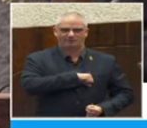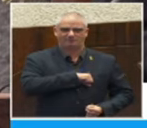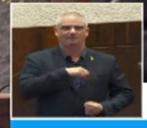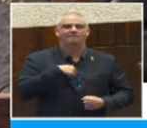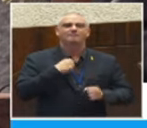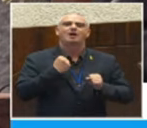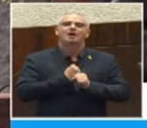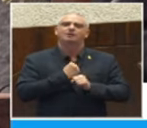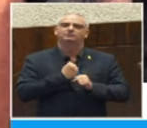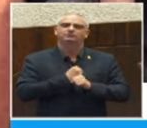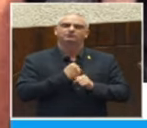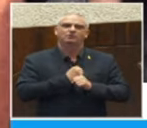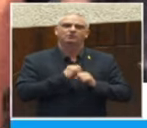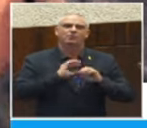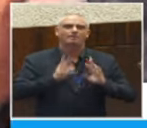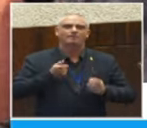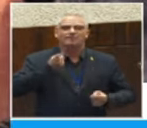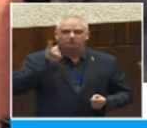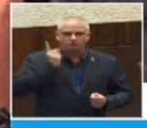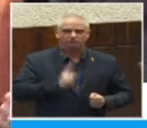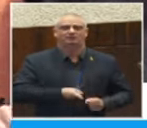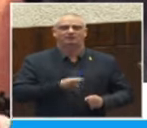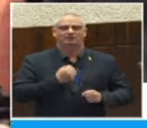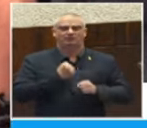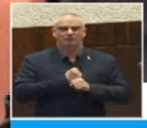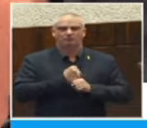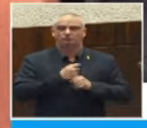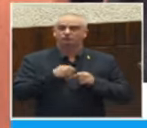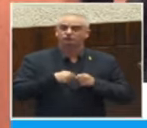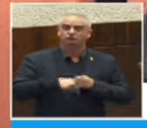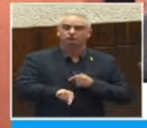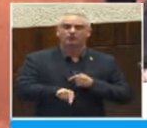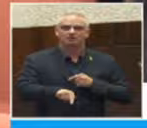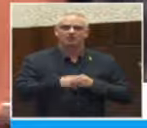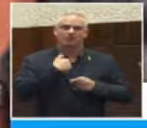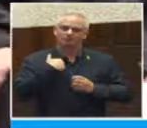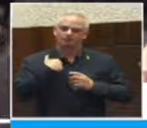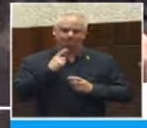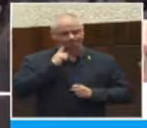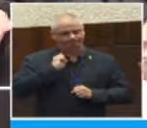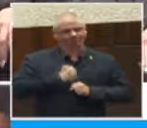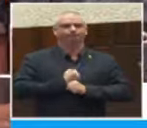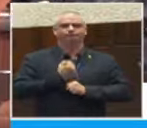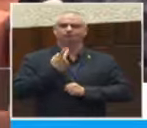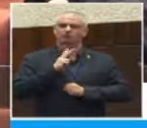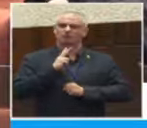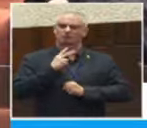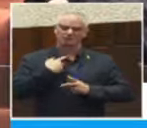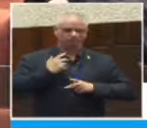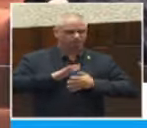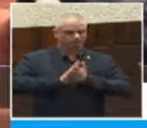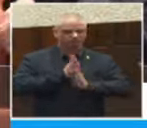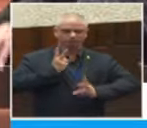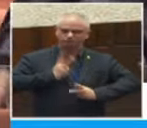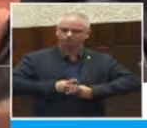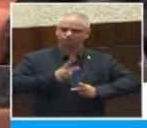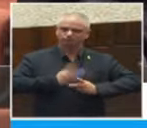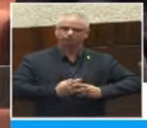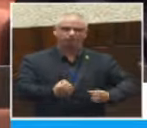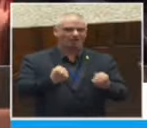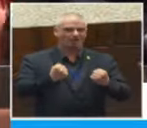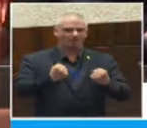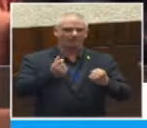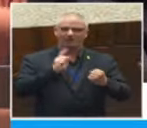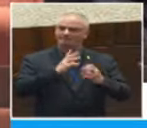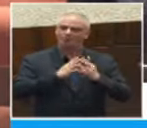מה שצריך. השנה התקשחנו והתחשלנו, אך לא איבדנו את